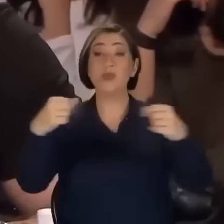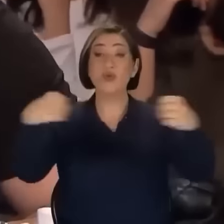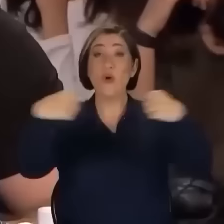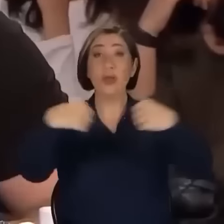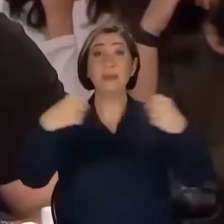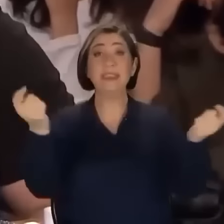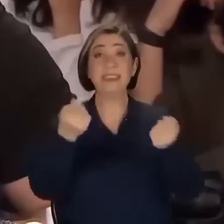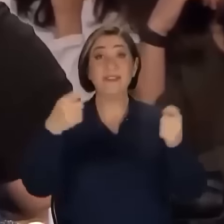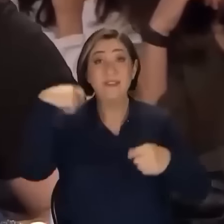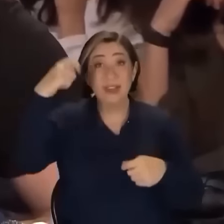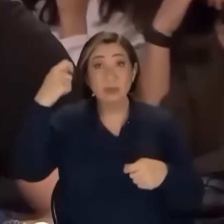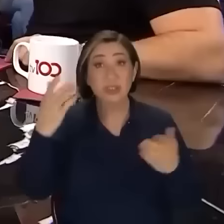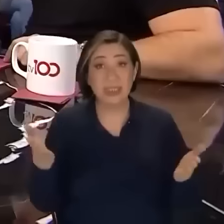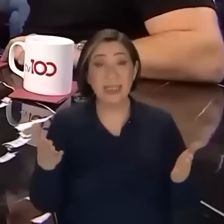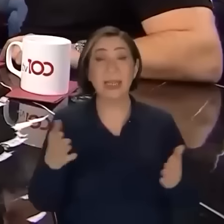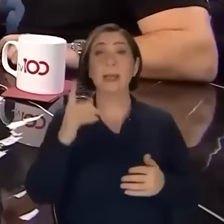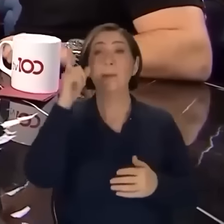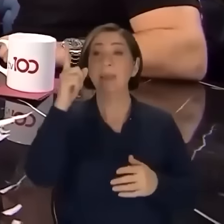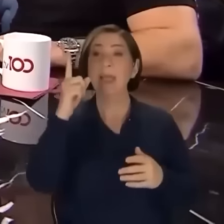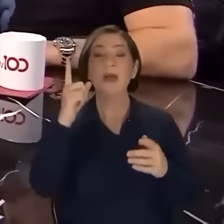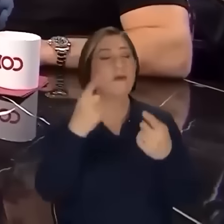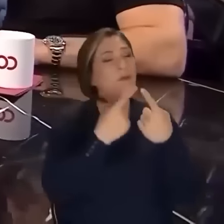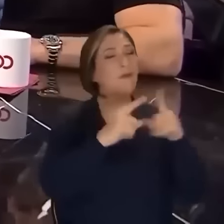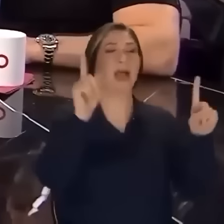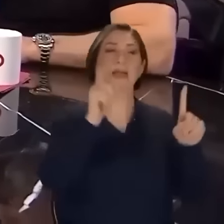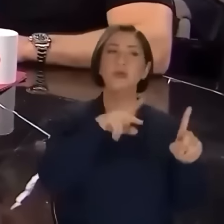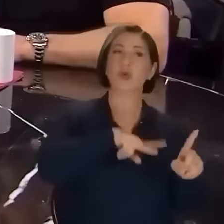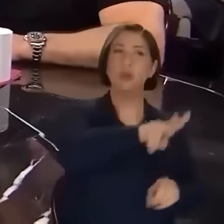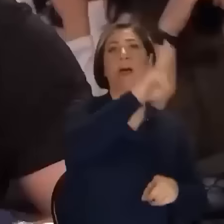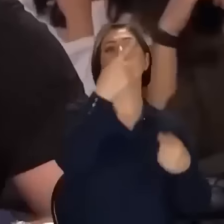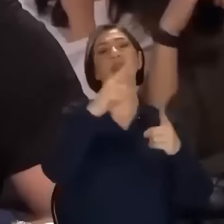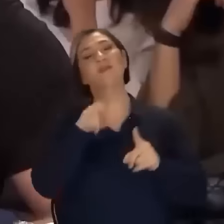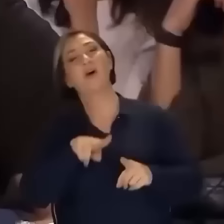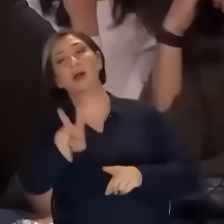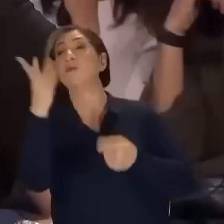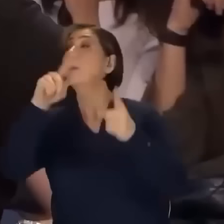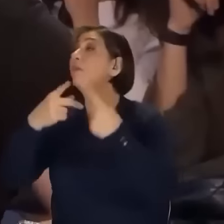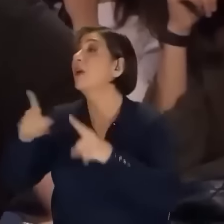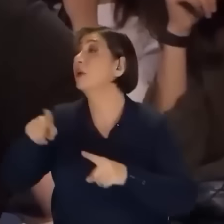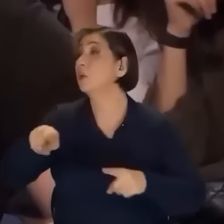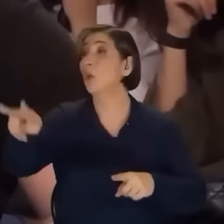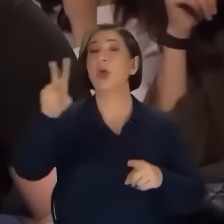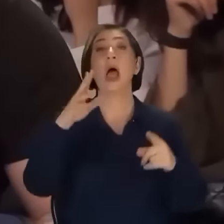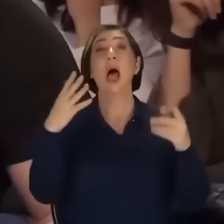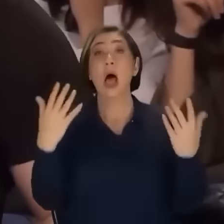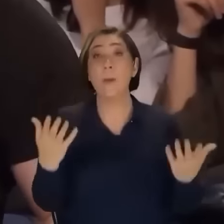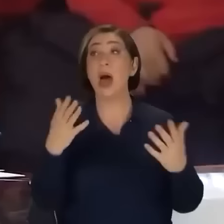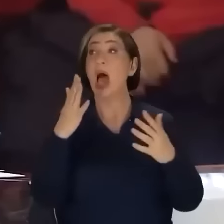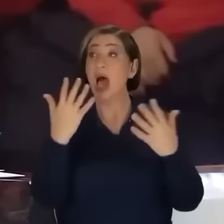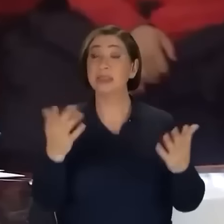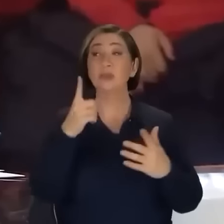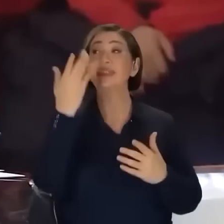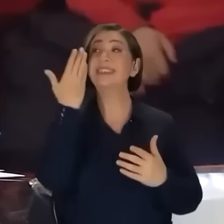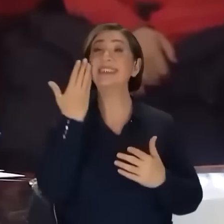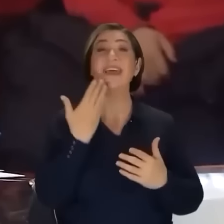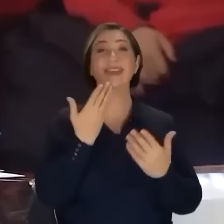çalıştıkları adamlar filmci İşte birisi macerasını öyle sürdürüyor birisi öyle sürdürür birisi böyle sürdürür Yani artık bunlar